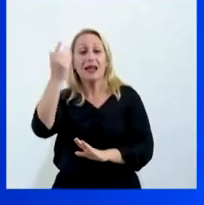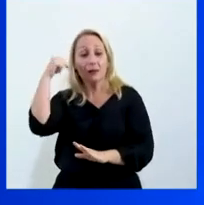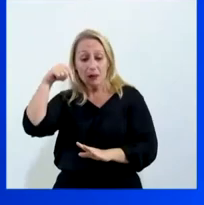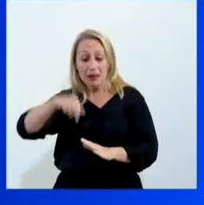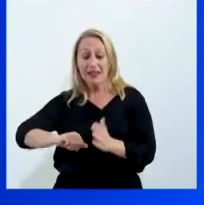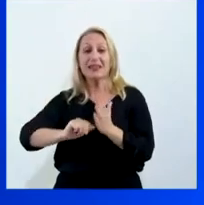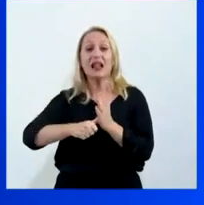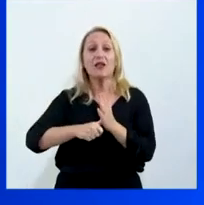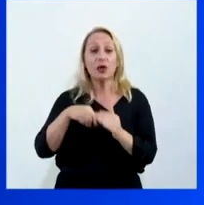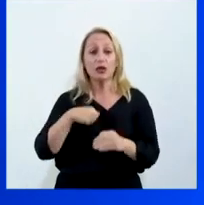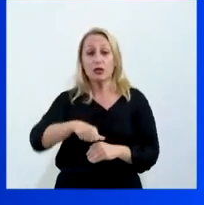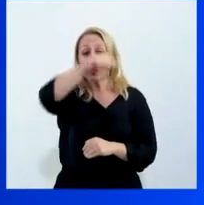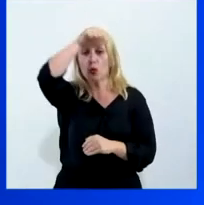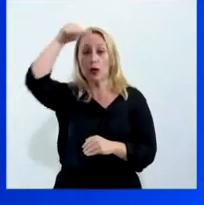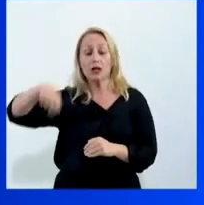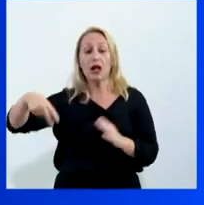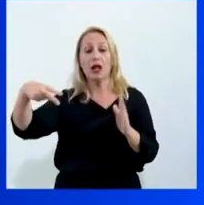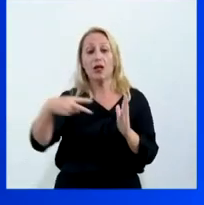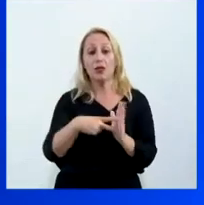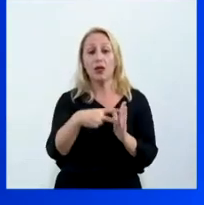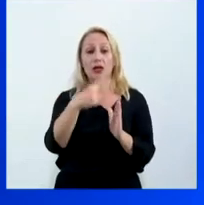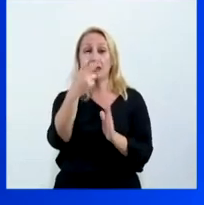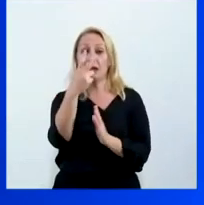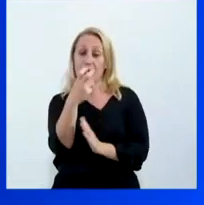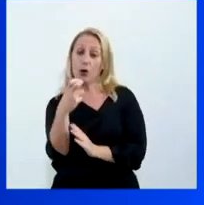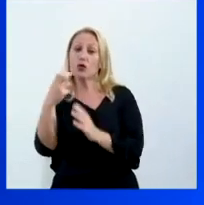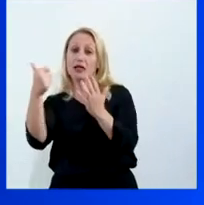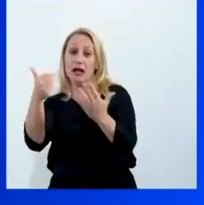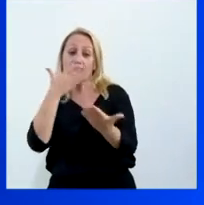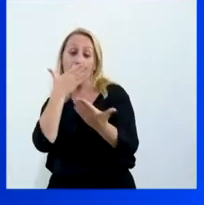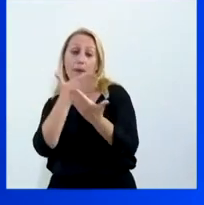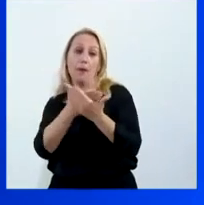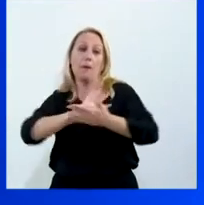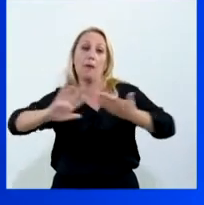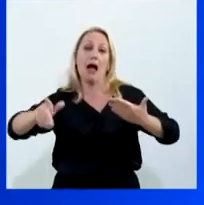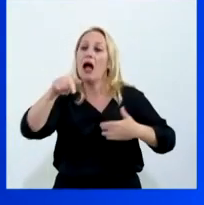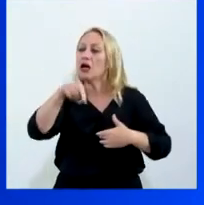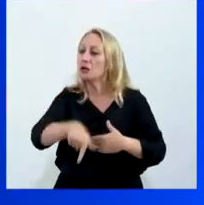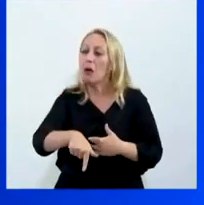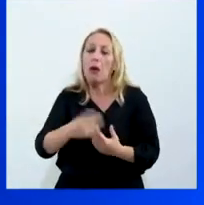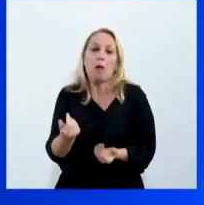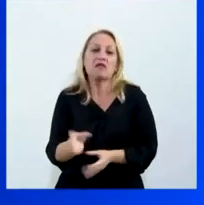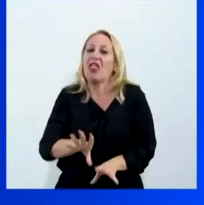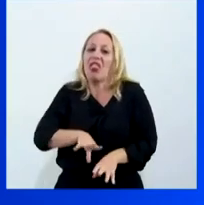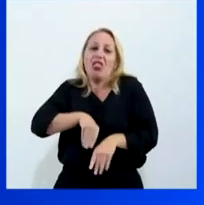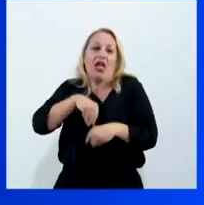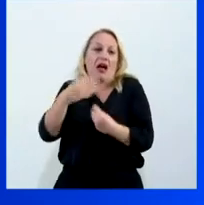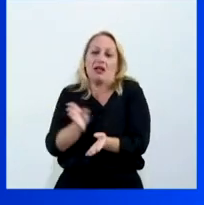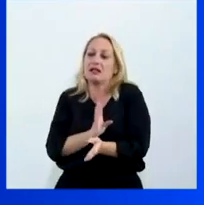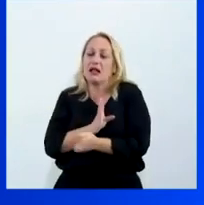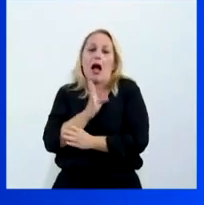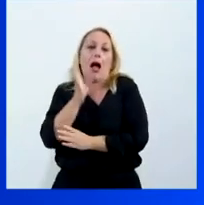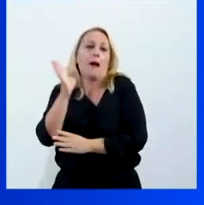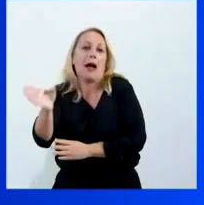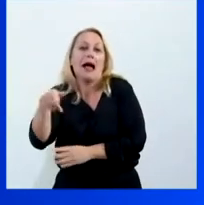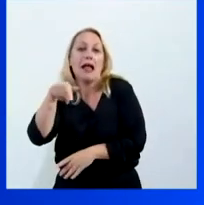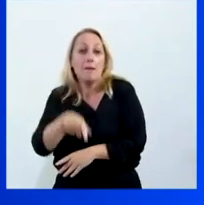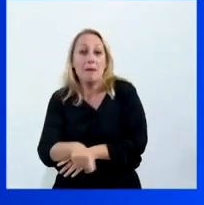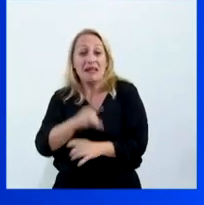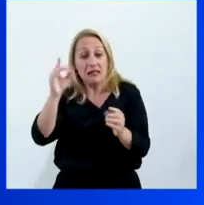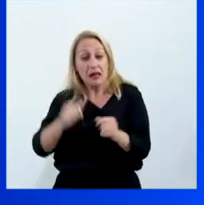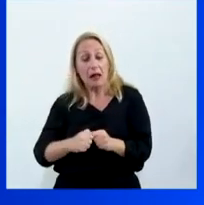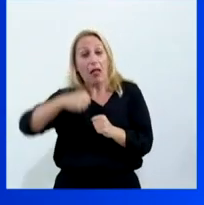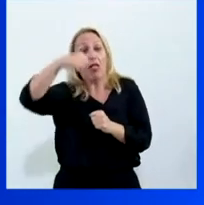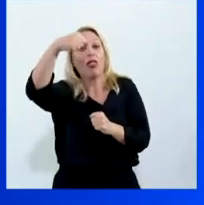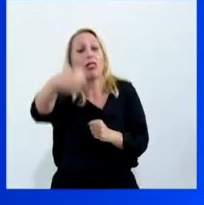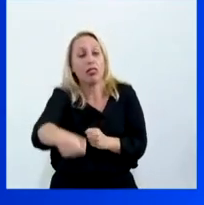να ισχύουν το καλοκαίρι του 2026. Άρα, μάλλον τζάμπα κόπο κάνουν, αν πιστεύουν ότι μπορούν να τις κρατήσουν